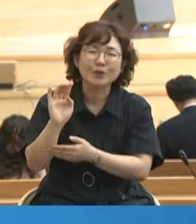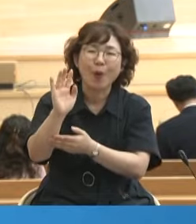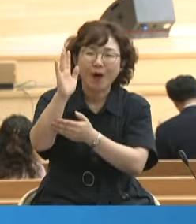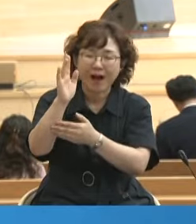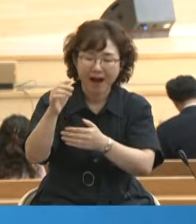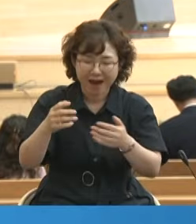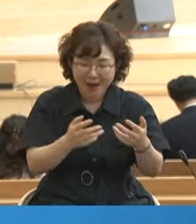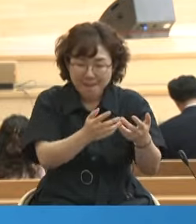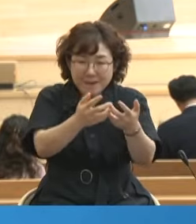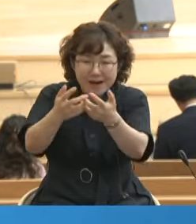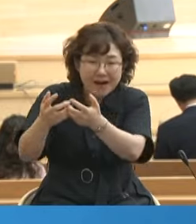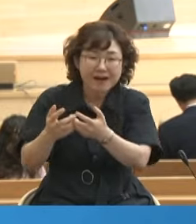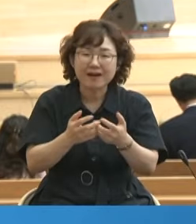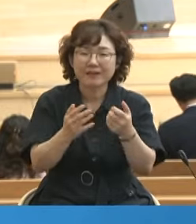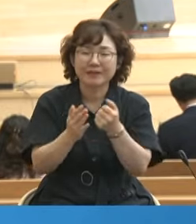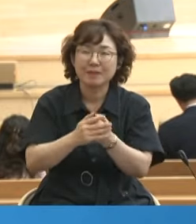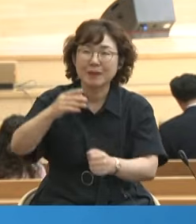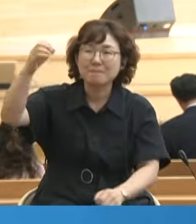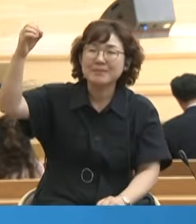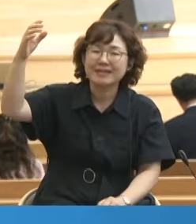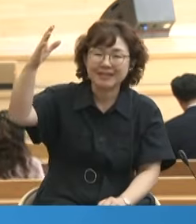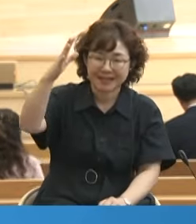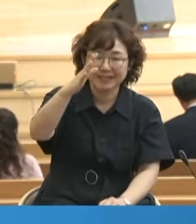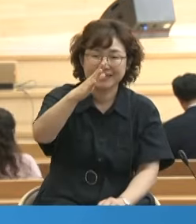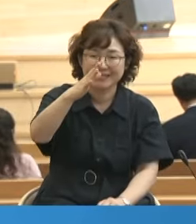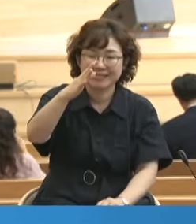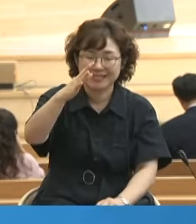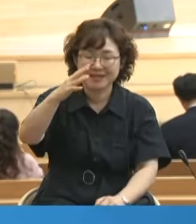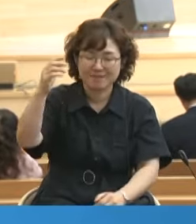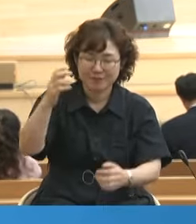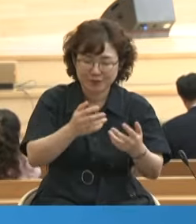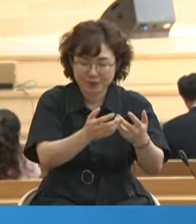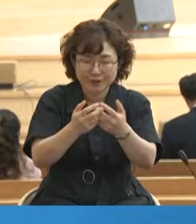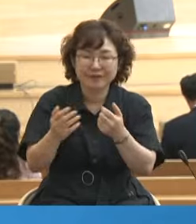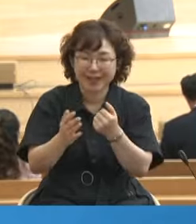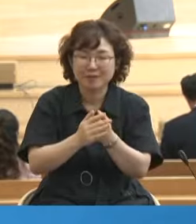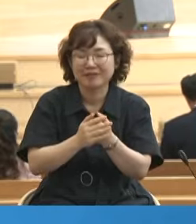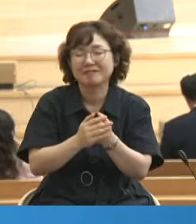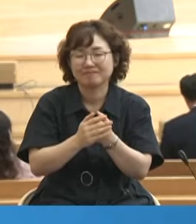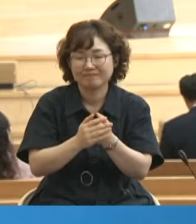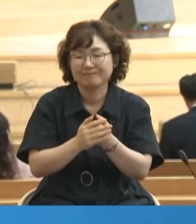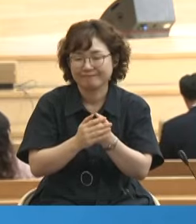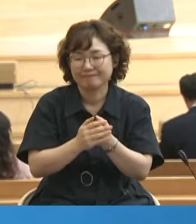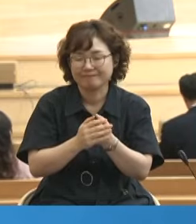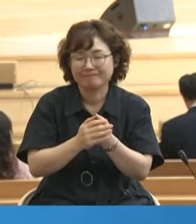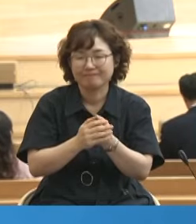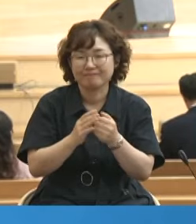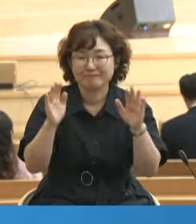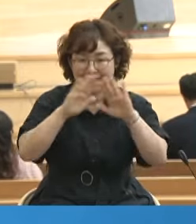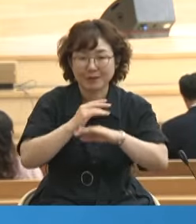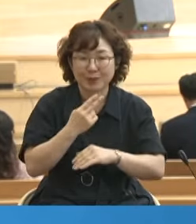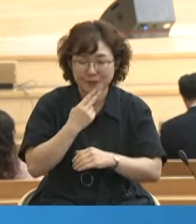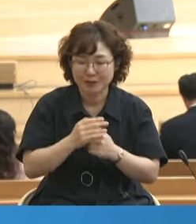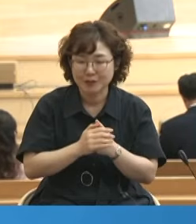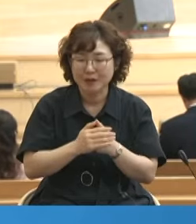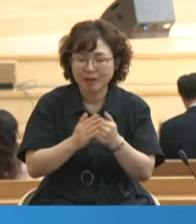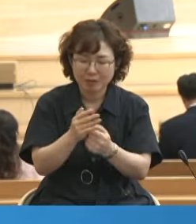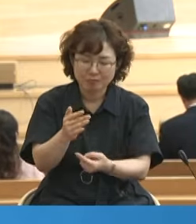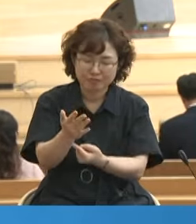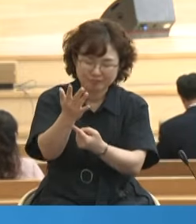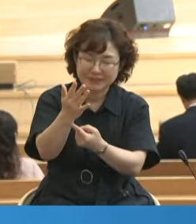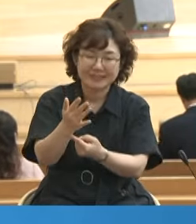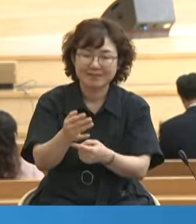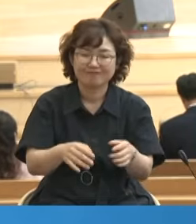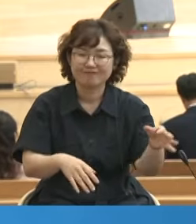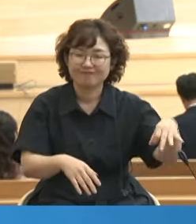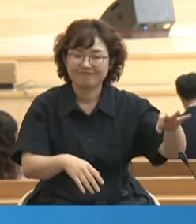영광스러운 주님의 광채로 가득한 곳이 바로 천국인 줄 믿습니다. 아멘. 그러니까 등불이 소용없죠.